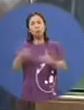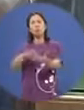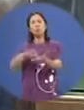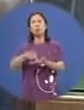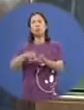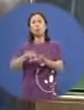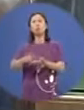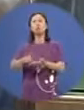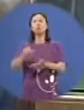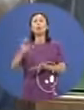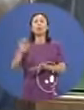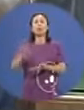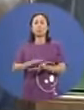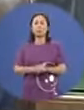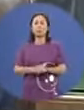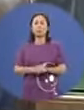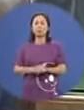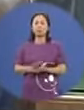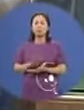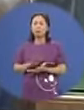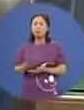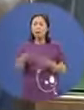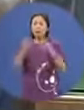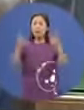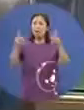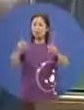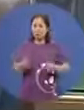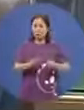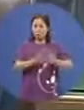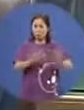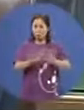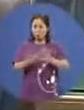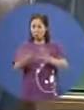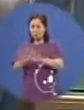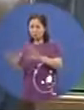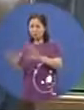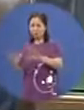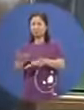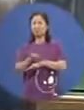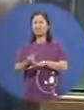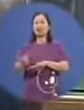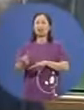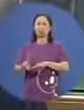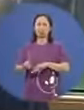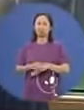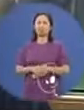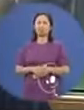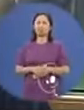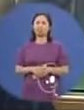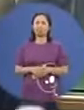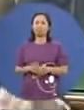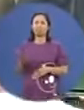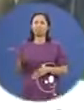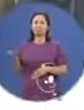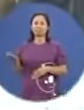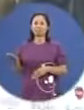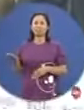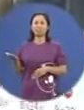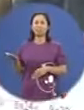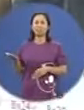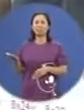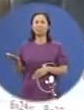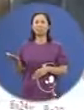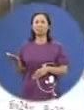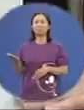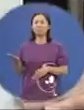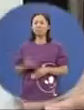から、イベントをですねたくさん企画するんですね、それで、例えば、ね、こういうこれが